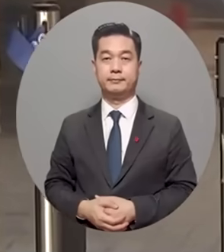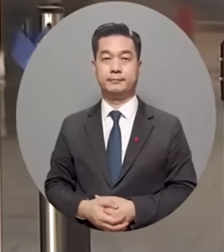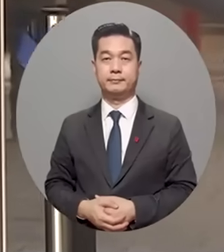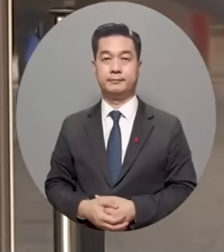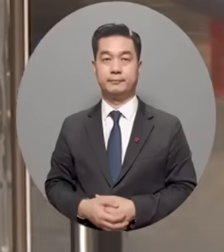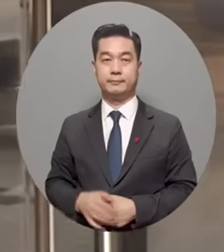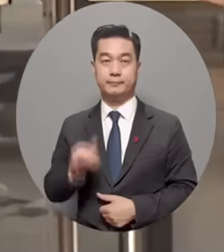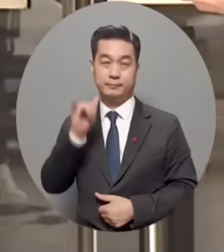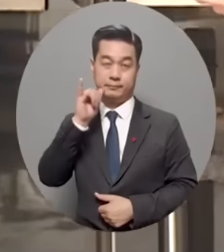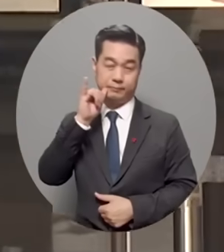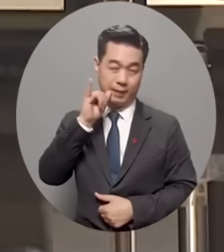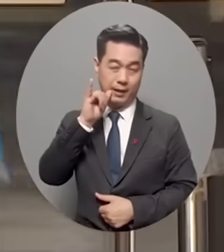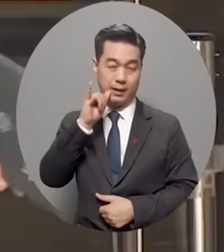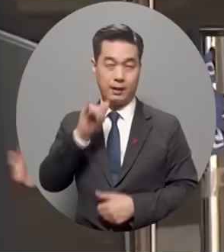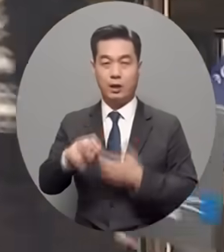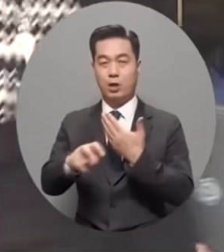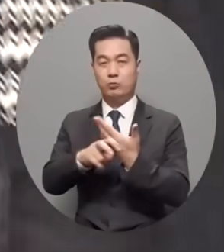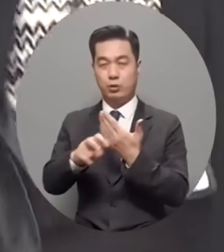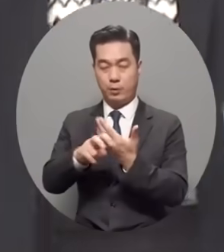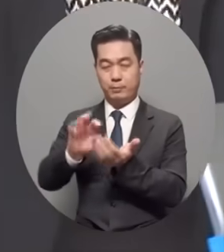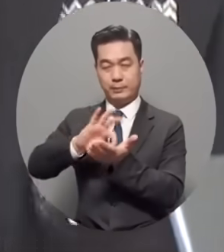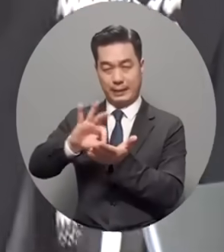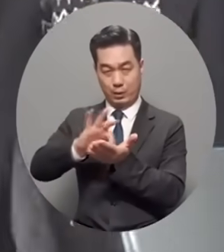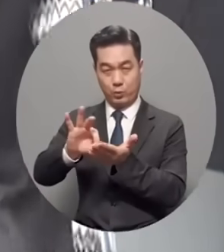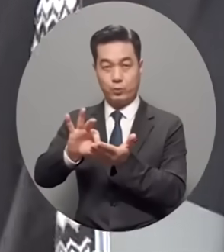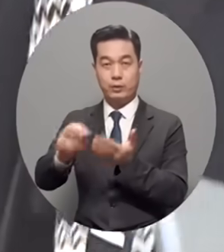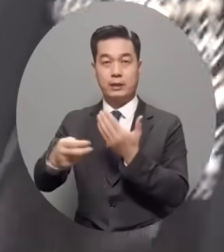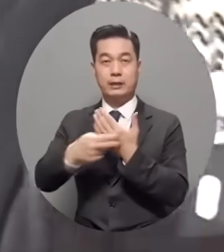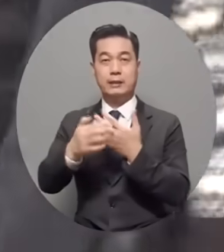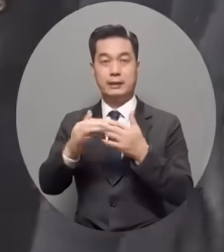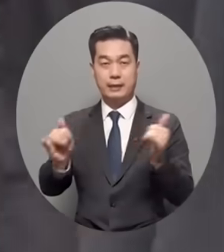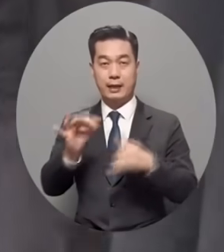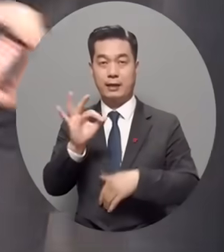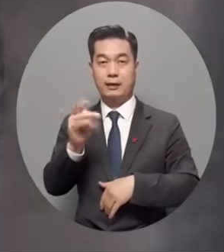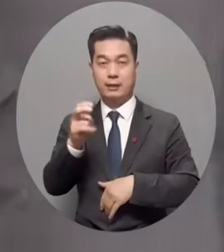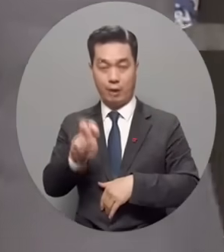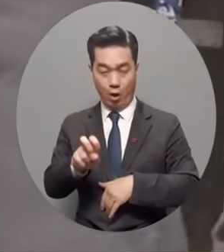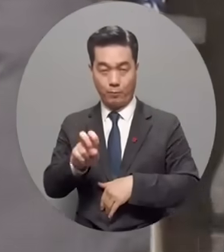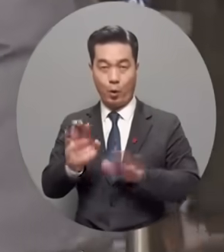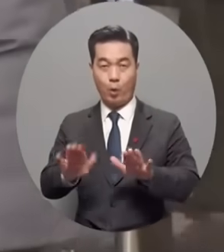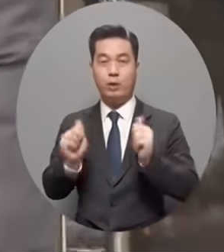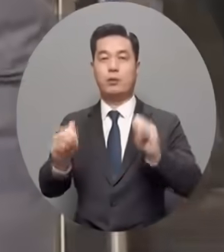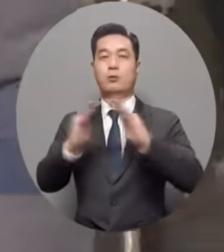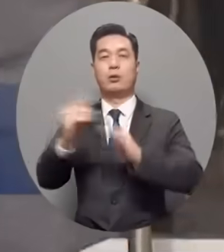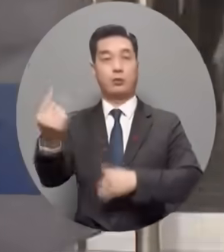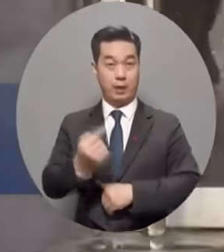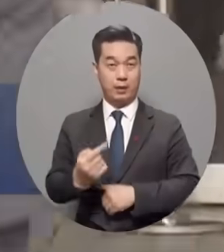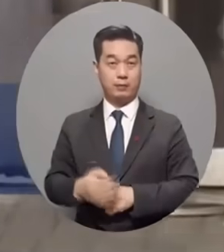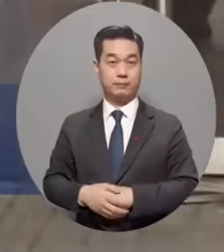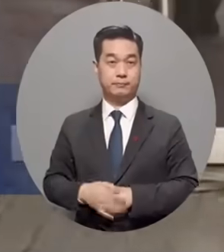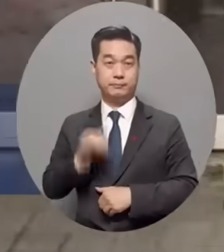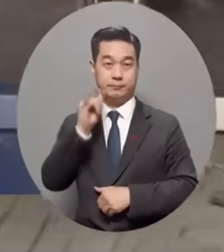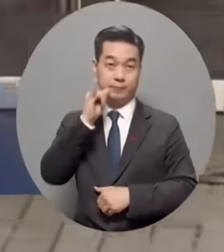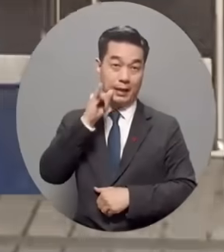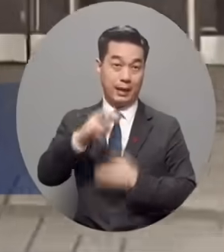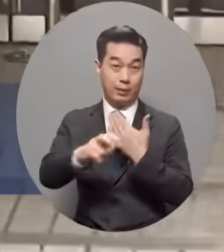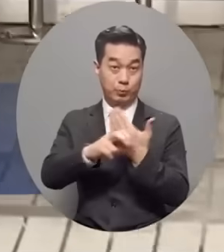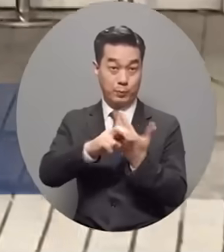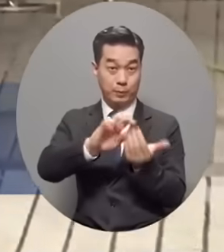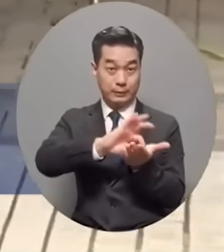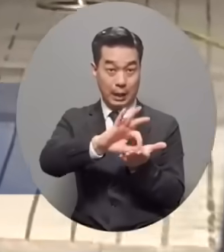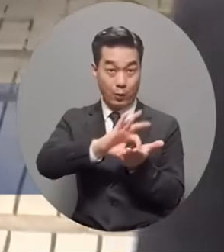마약류 불법 처방 혐의를 받는 의사 연모 씨가 오늘 오전 법원에 나왔습니다. 마약류 불법 처방한 혐의 심사에서